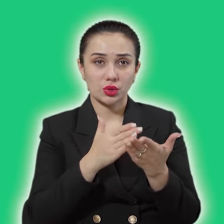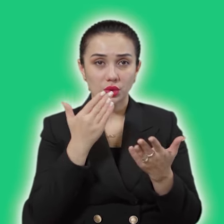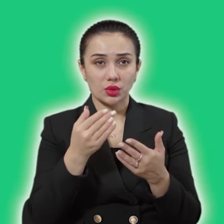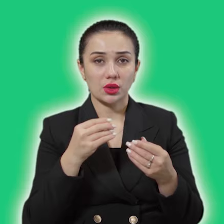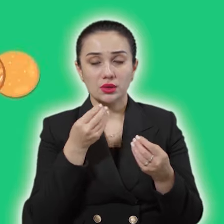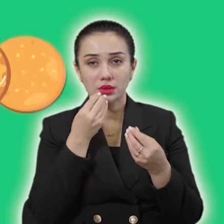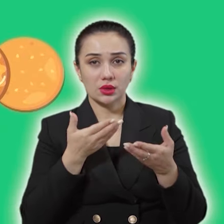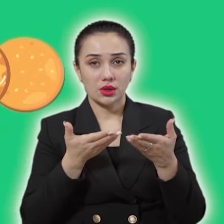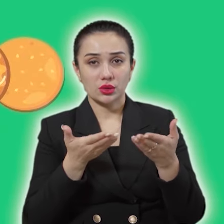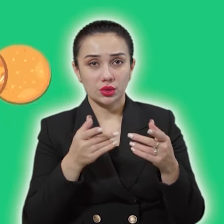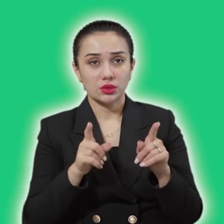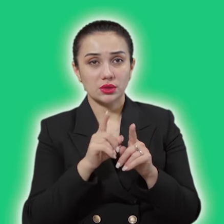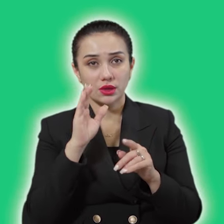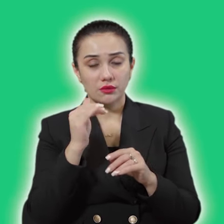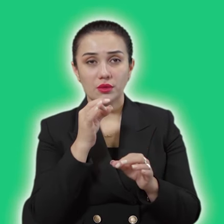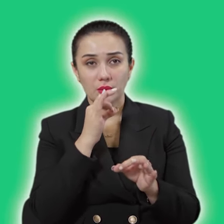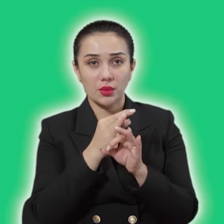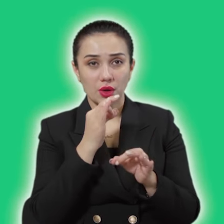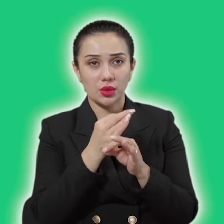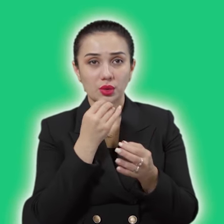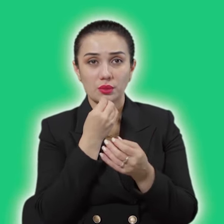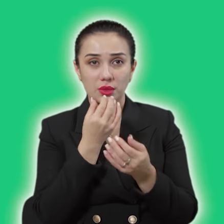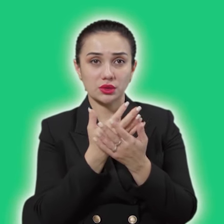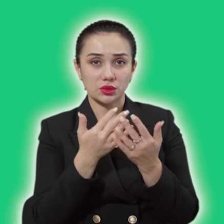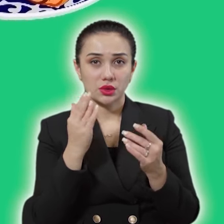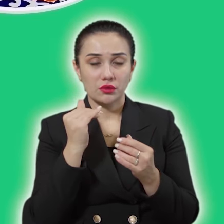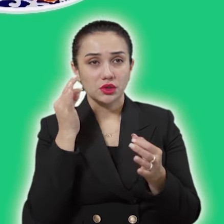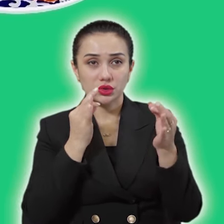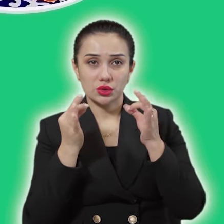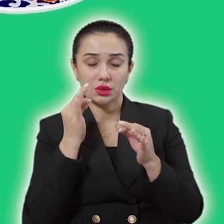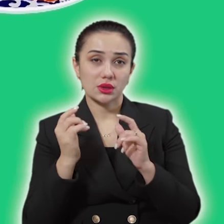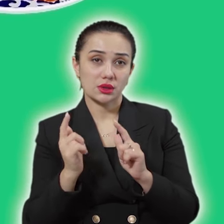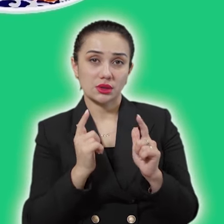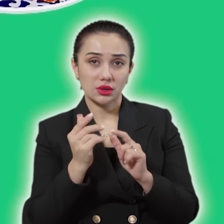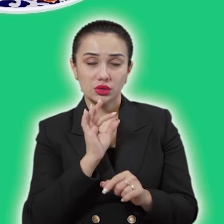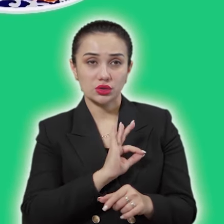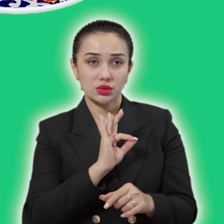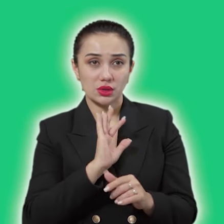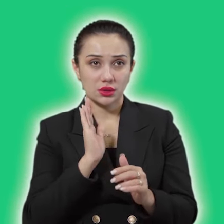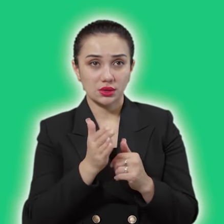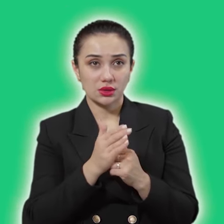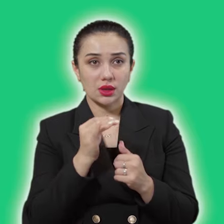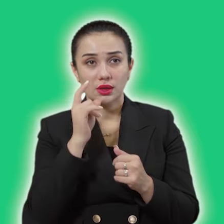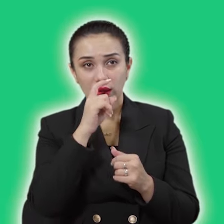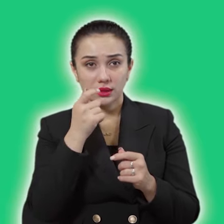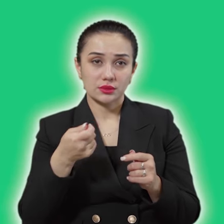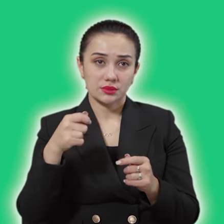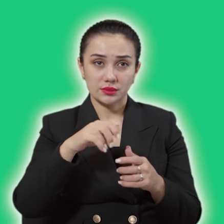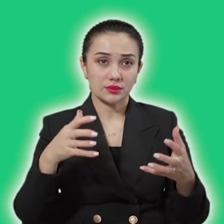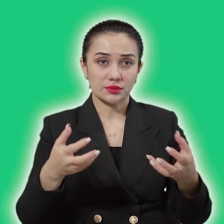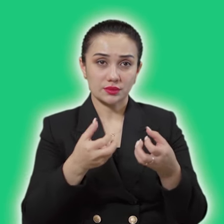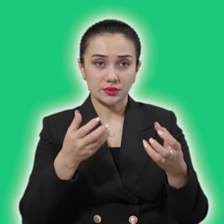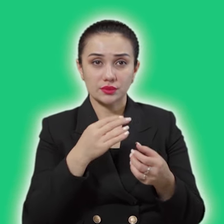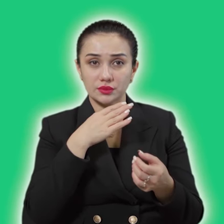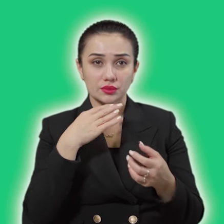non, qandolatchilik va makaron mahsulotlari, shirinliklar tayyorlashda ishlatiladi. Qatiq solib